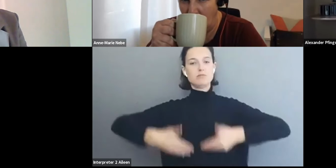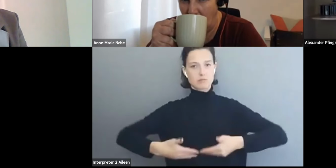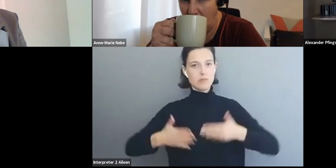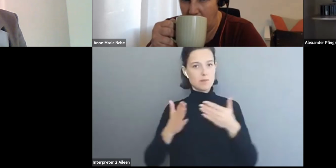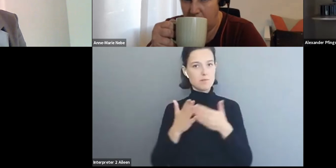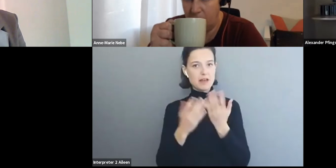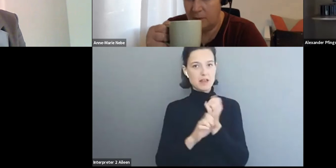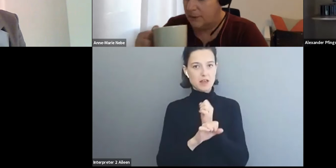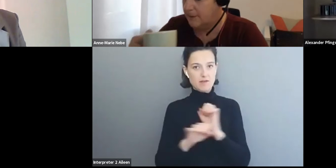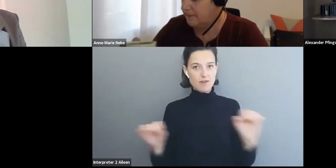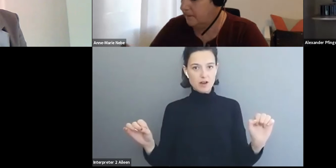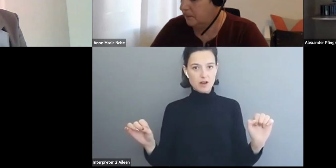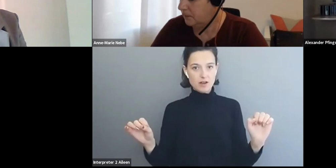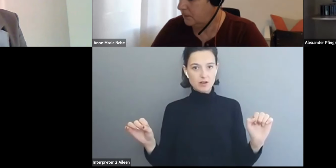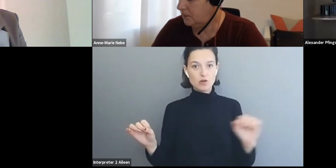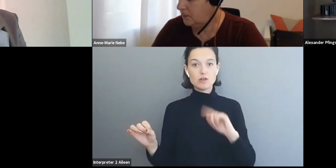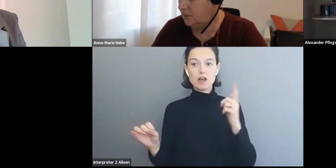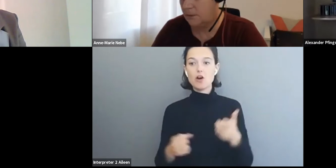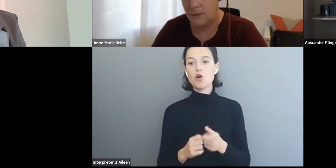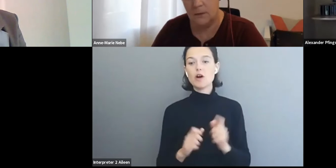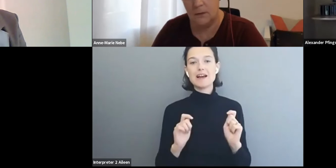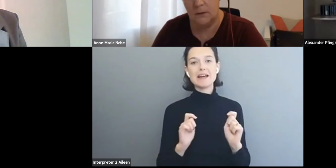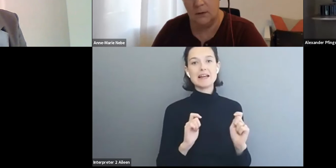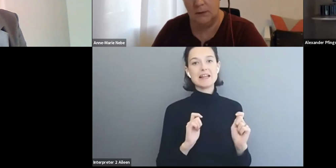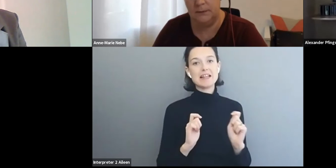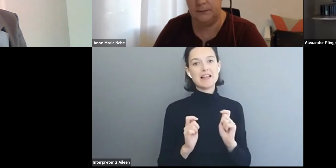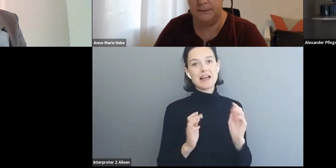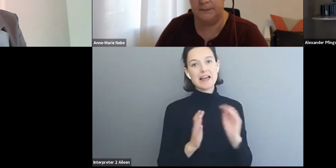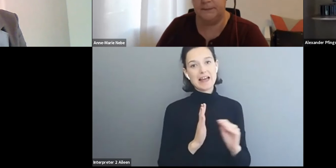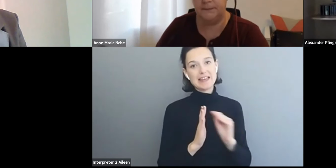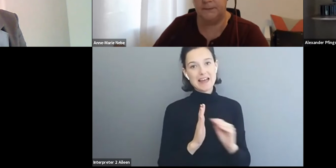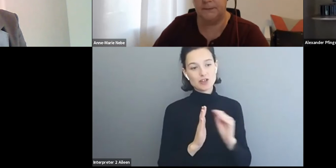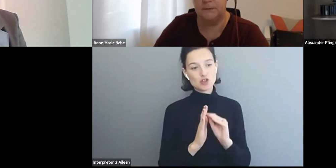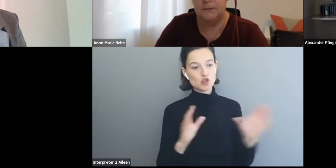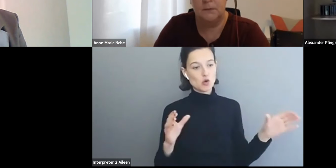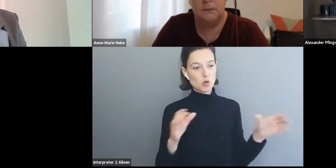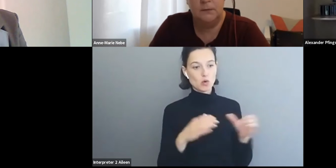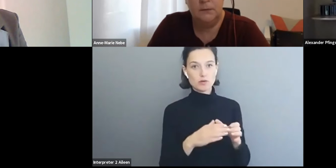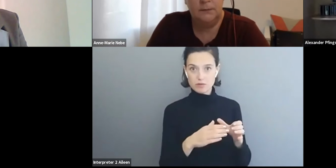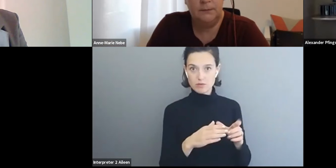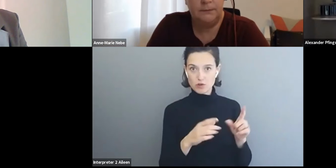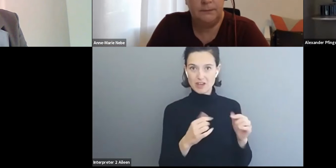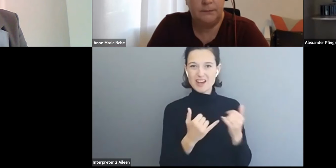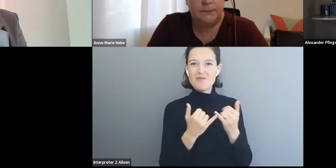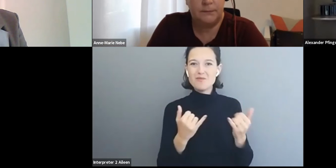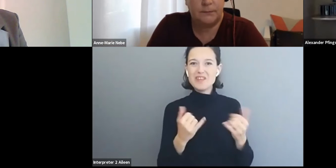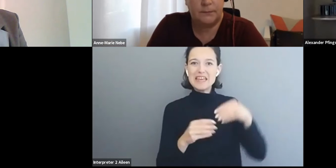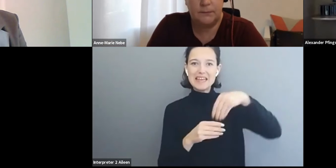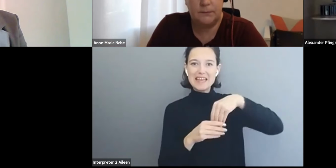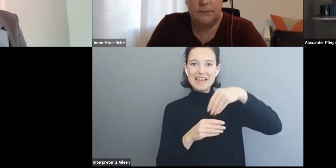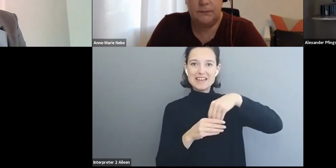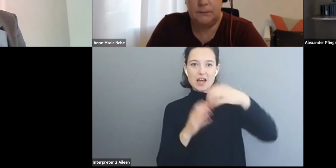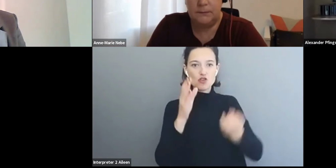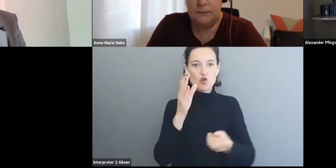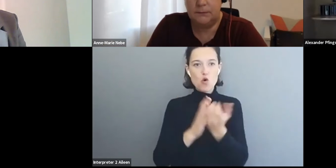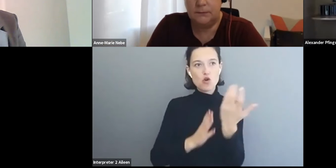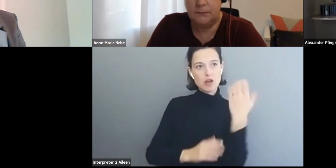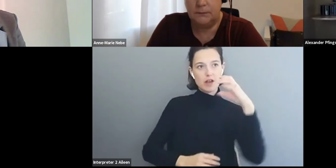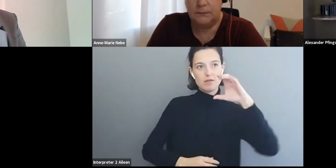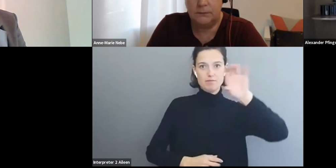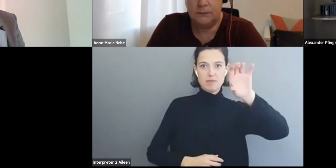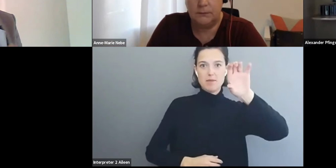der Redaktionen, wie eben Inhalte eingestellt werden müssen, dass sie dann barrierefrei sind. Und insofern gab es eine hohe